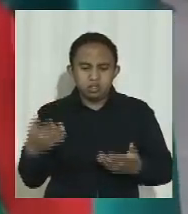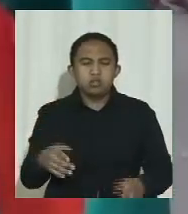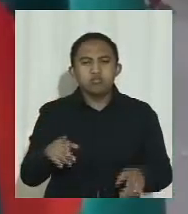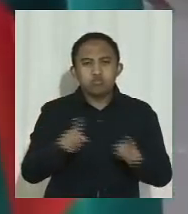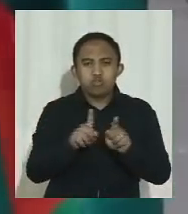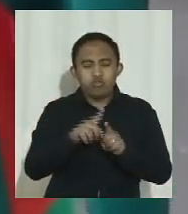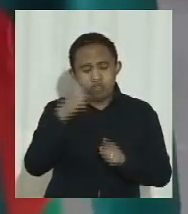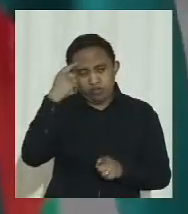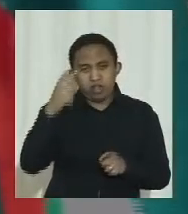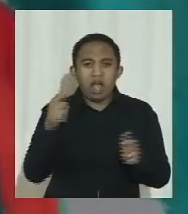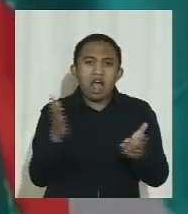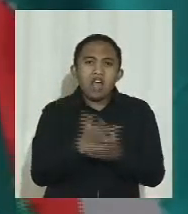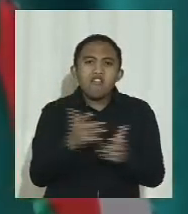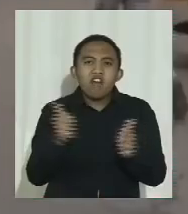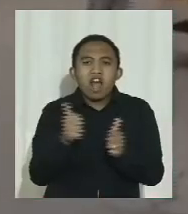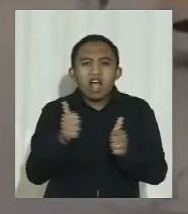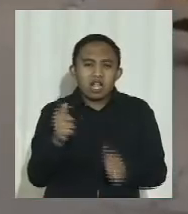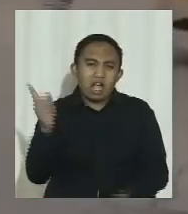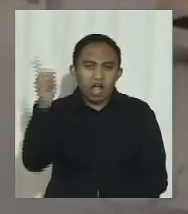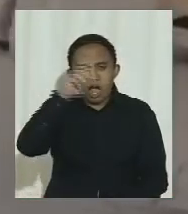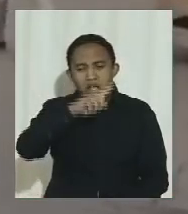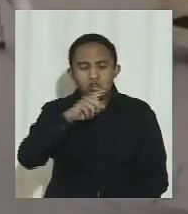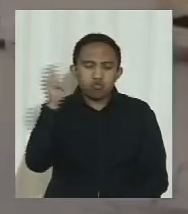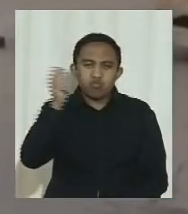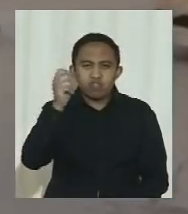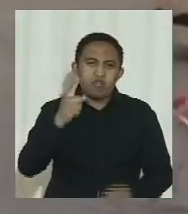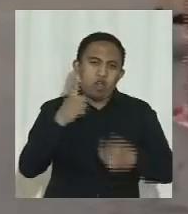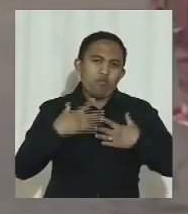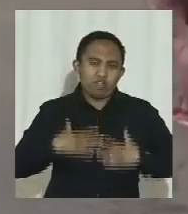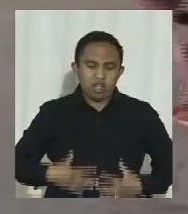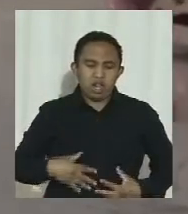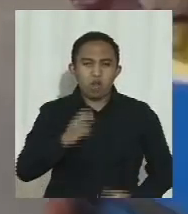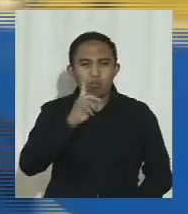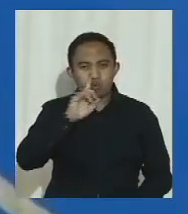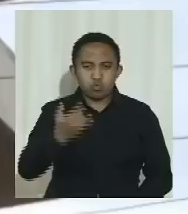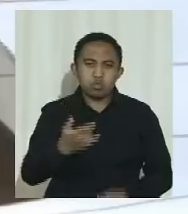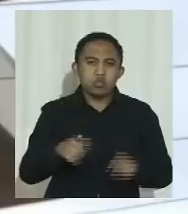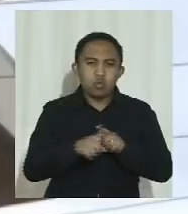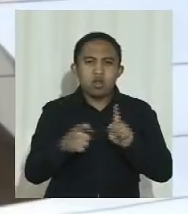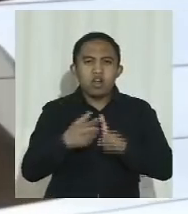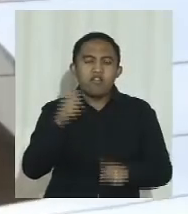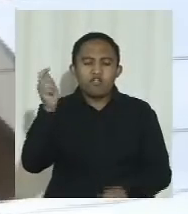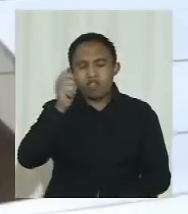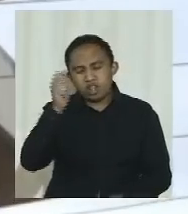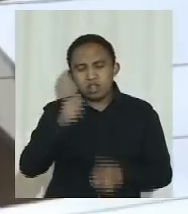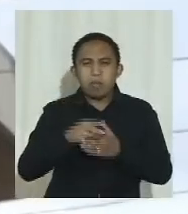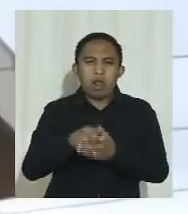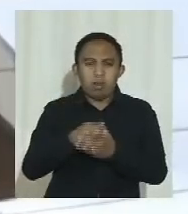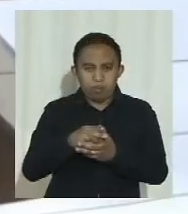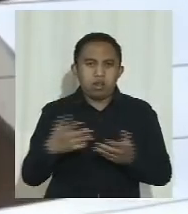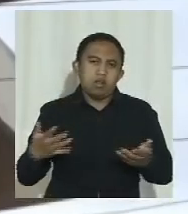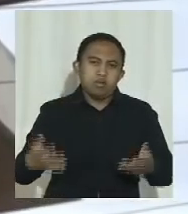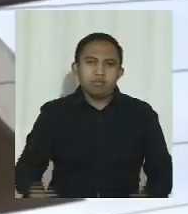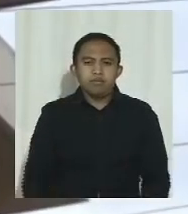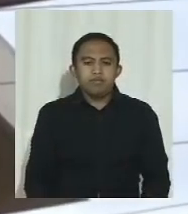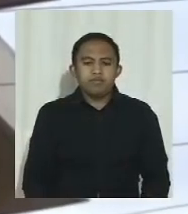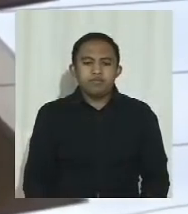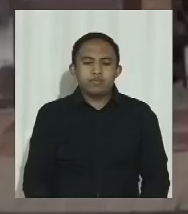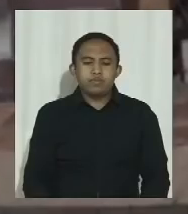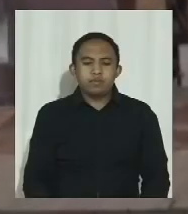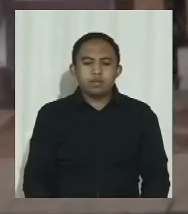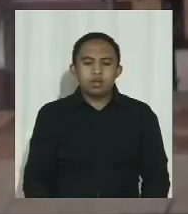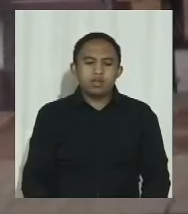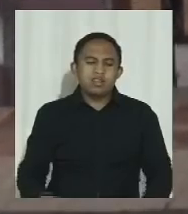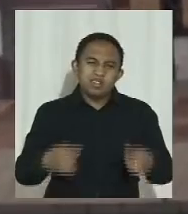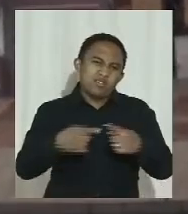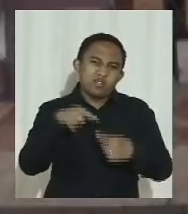ny fety fankalazana na azahoana ny fahaleovantena sy ny fety ny folo alindahy ny fiofahofan'ireo eraky ny tanàna. Mbola tsy tazana